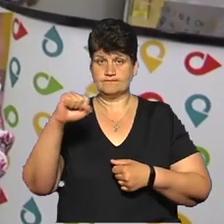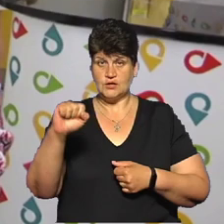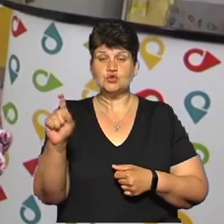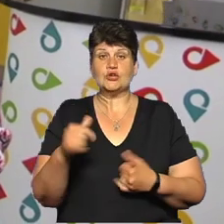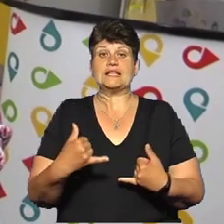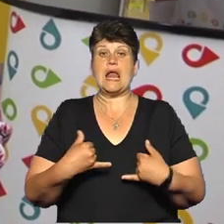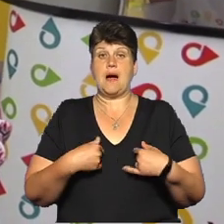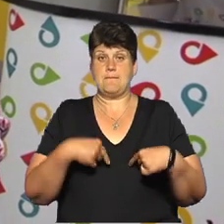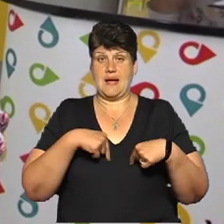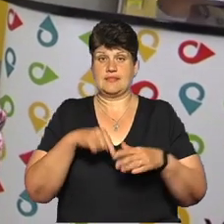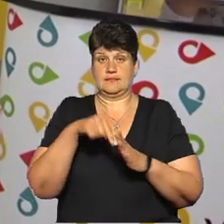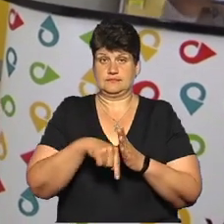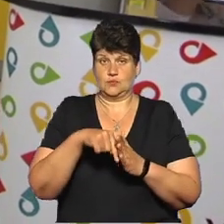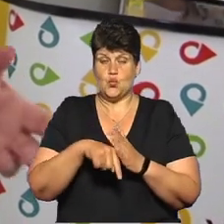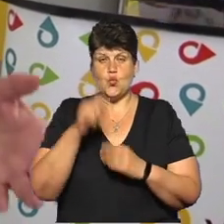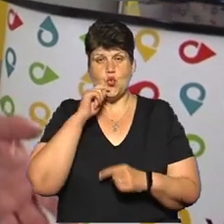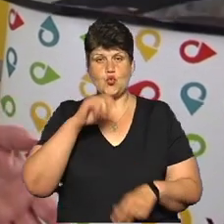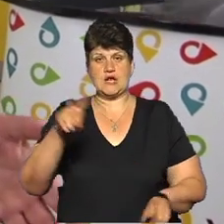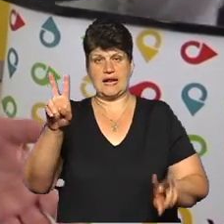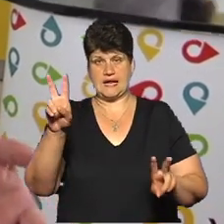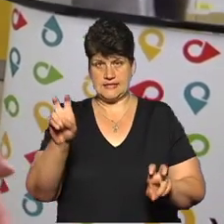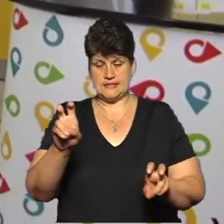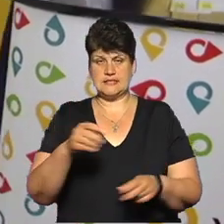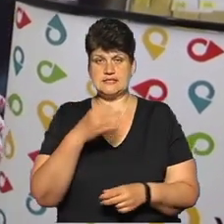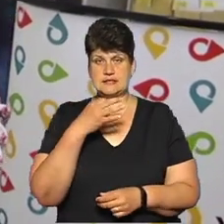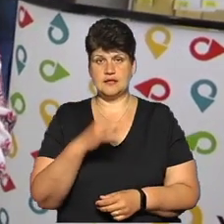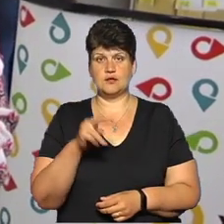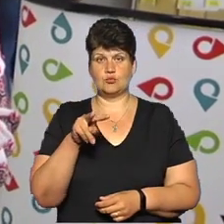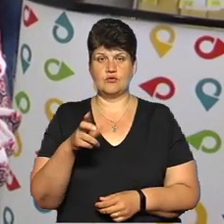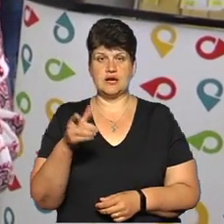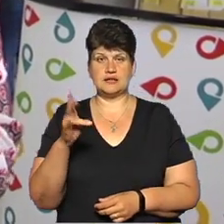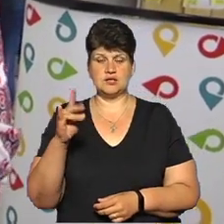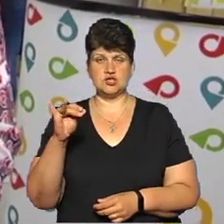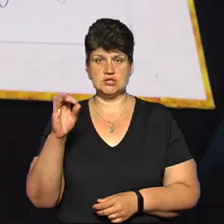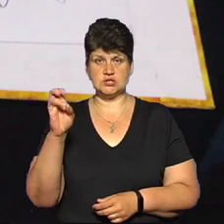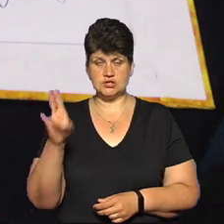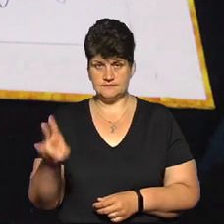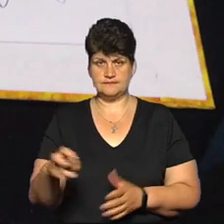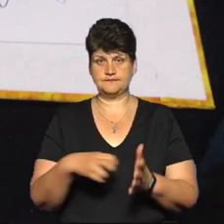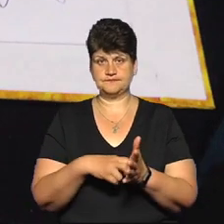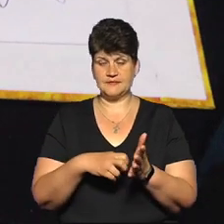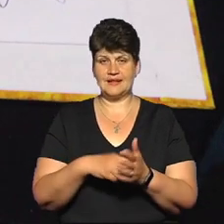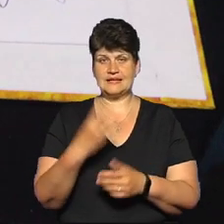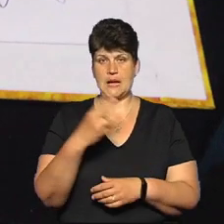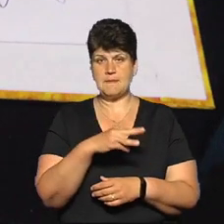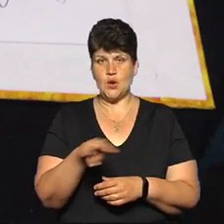розповіла директорка Тернопільської дирекції «Укрпошти» Любов Гринчишин. За її словами, тираж марки – 3 мільйони примірників.